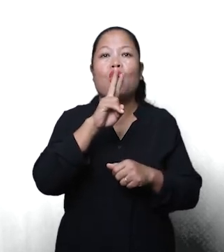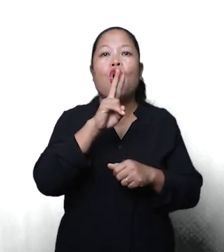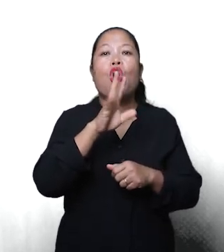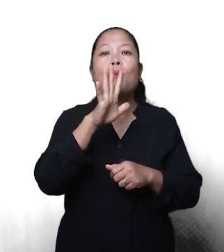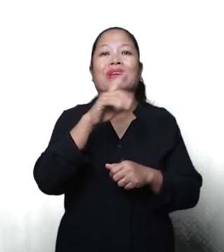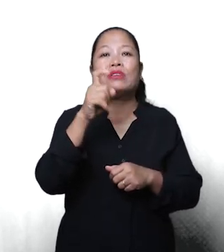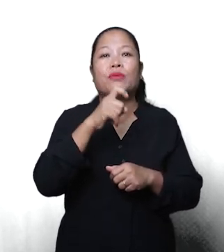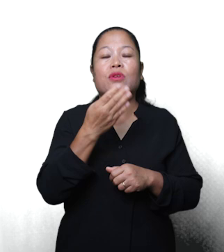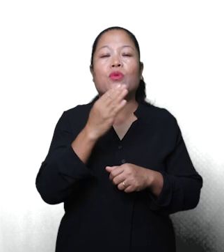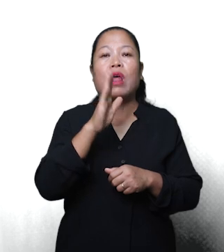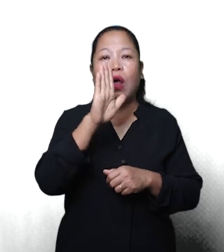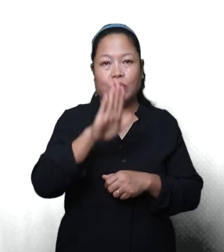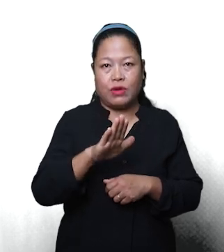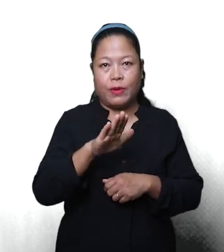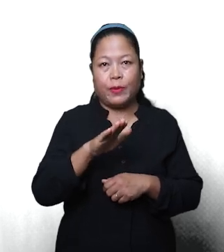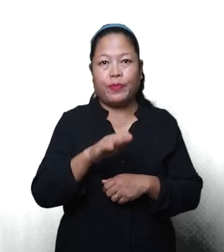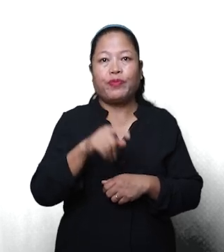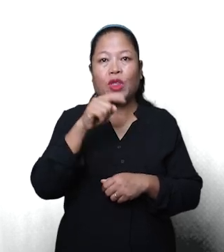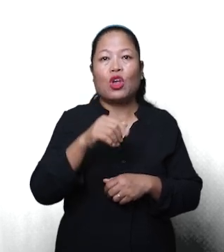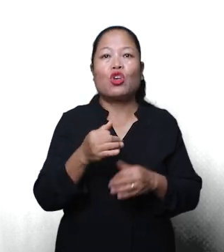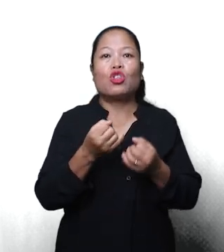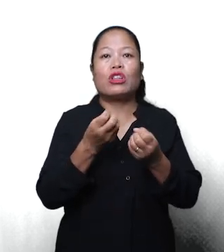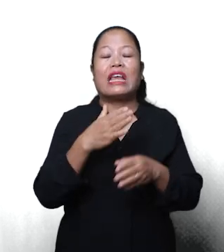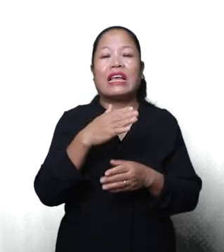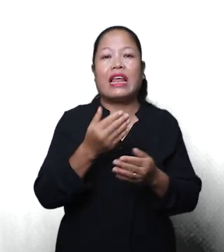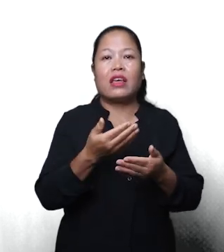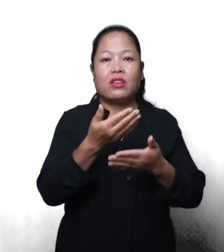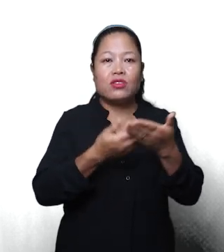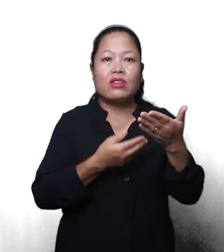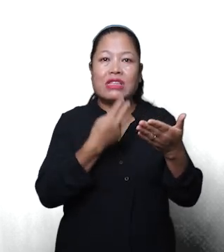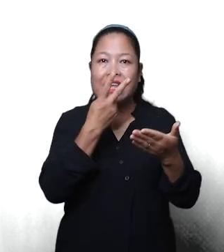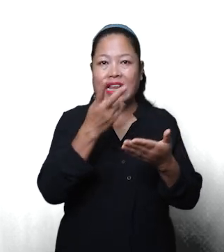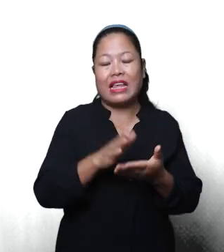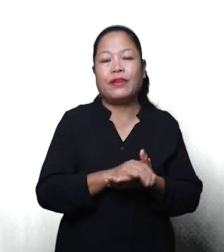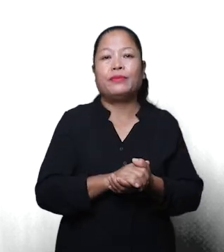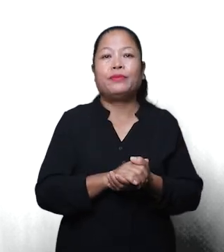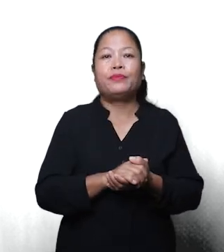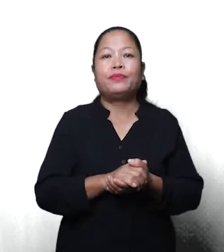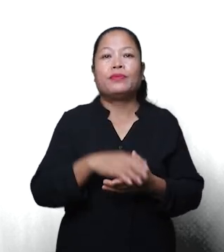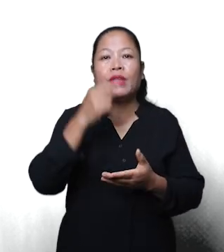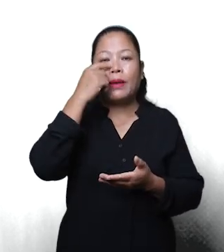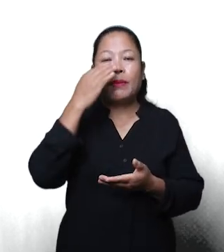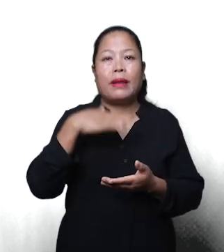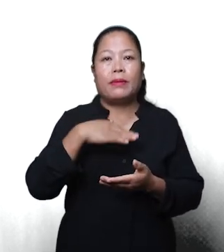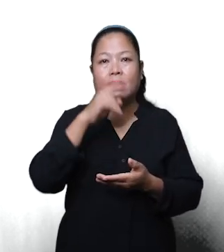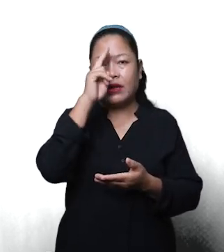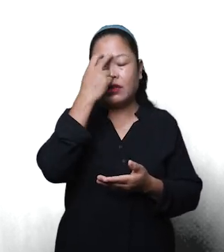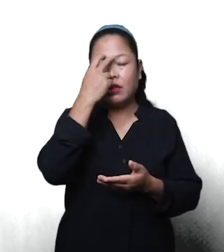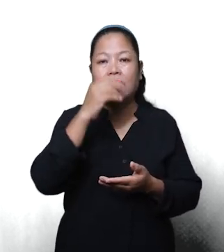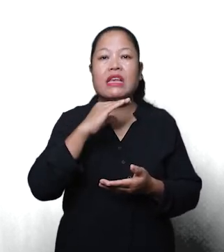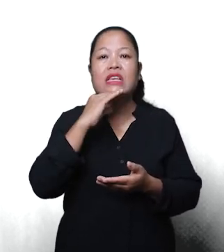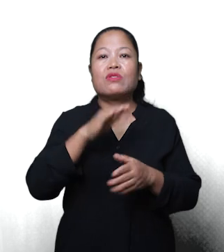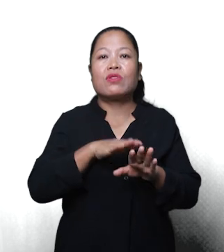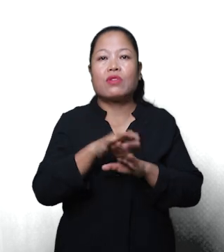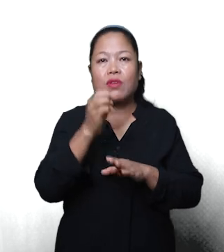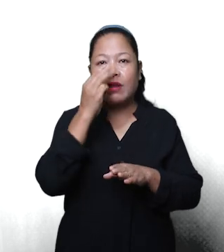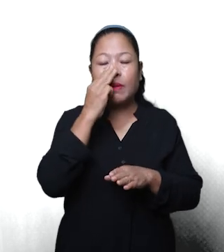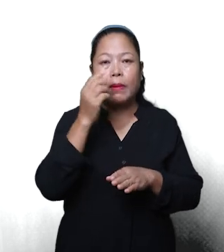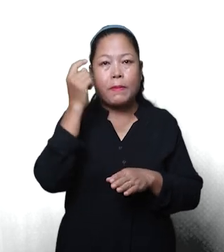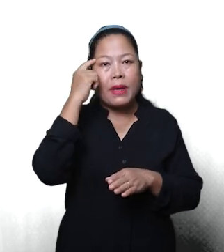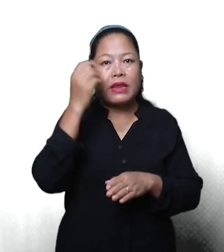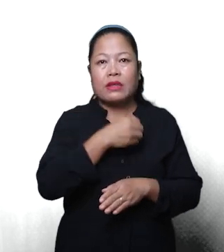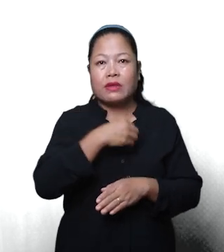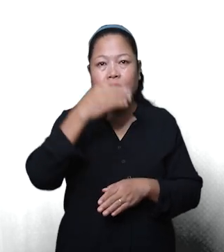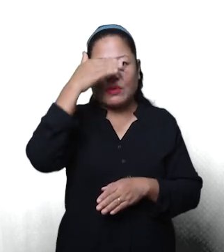जुन 25% हुन आउँछ। यो तथ्याङ्कलाई सरसर्ती केलाउँदै गर्दा बालबालिका तथा किशोर